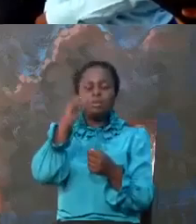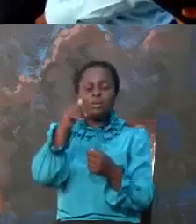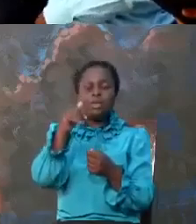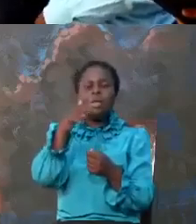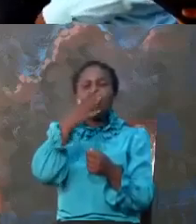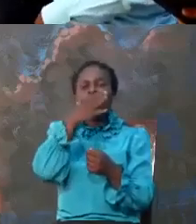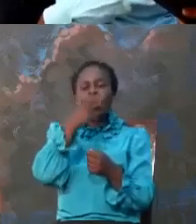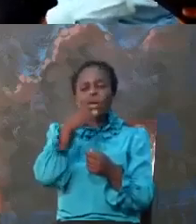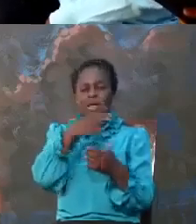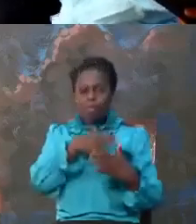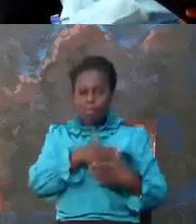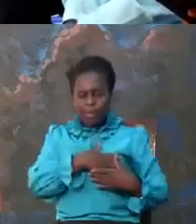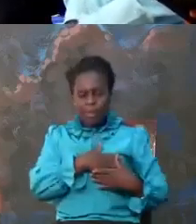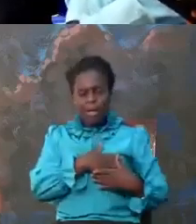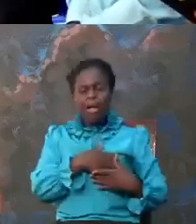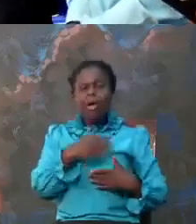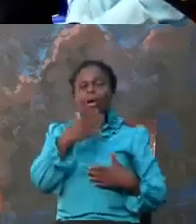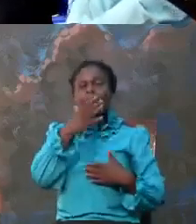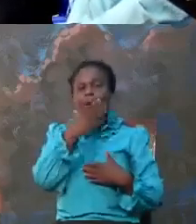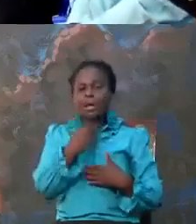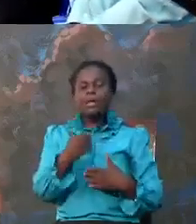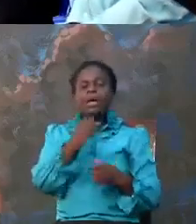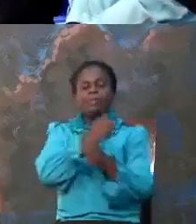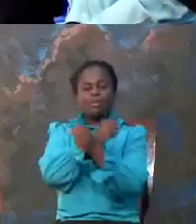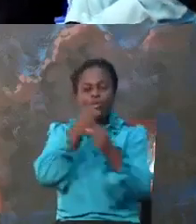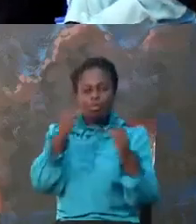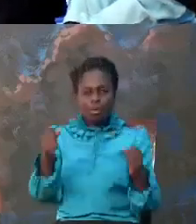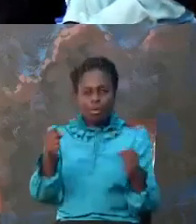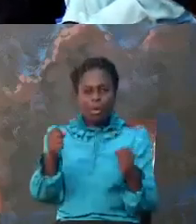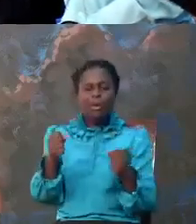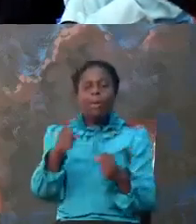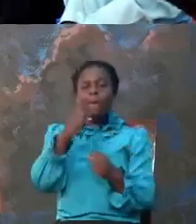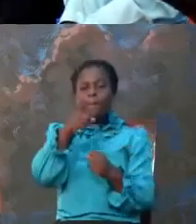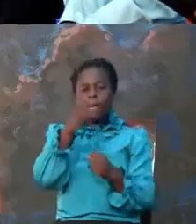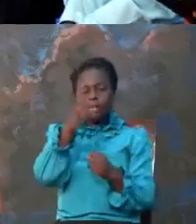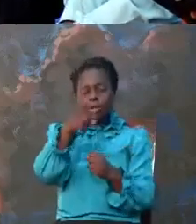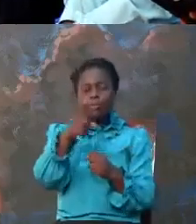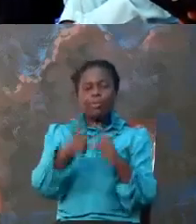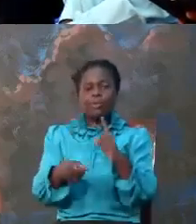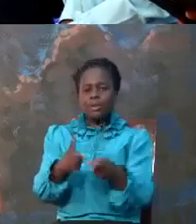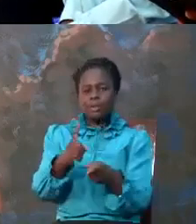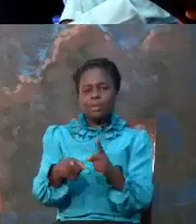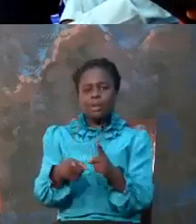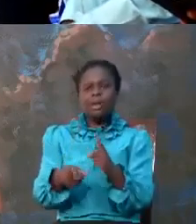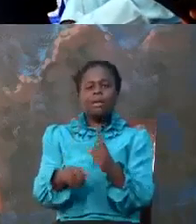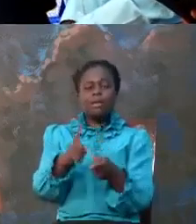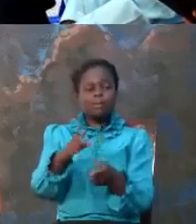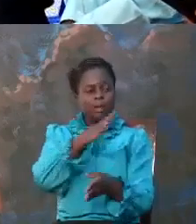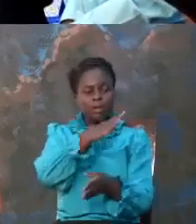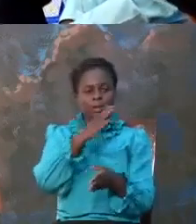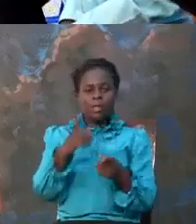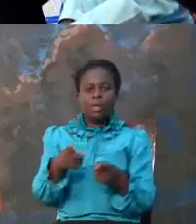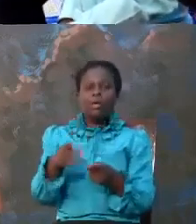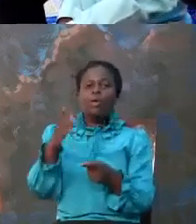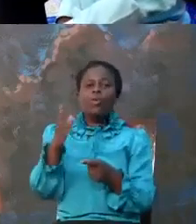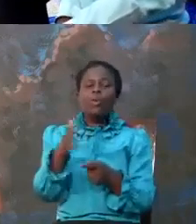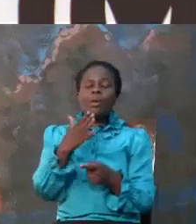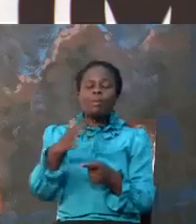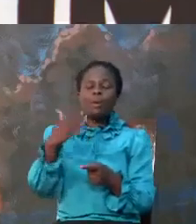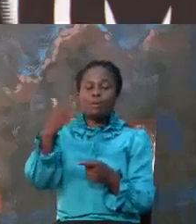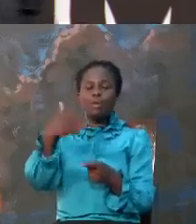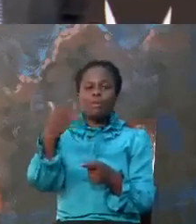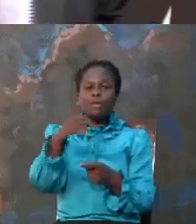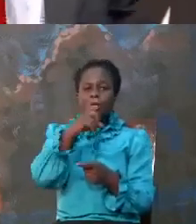Bwana anatupenda, Bwana anatuokoa, anachukuana na sisi. Pale ulipo, tembea. Tembea jioni ya leo. Waimbaji wanapoimba